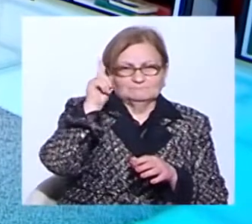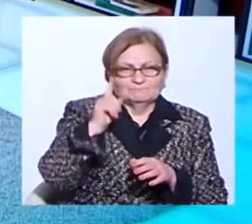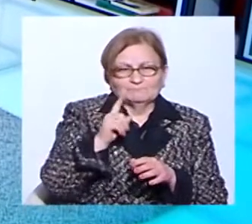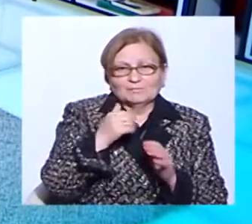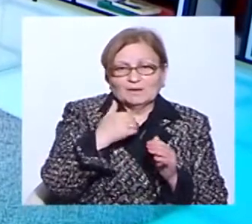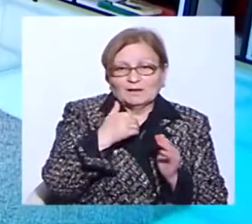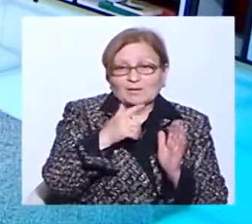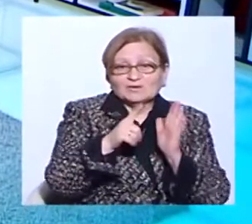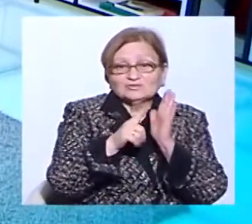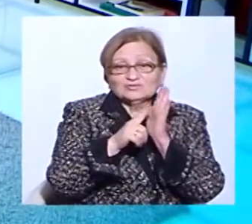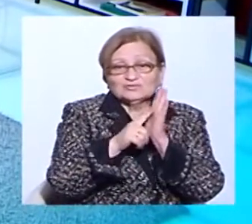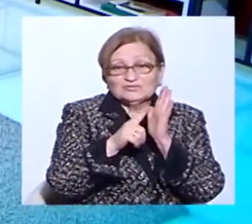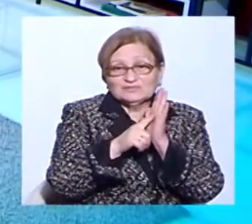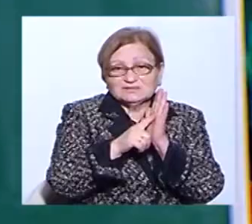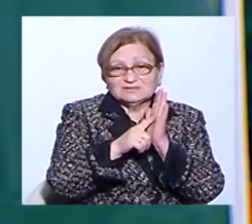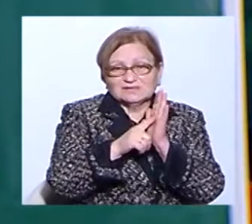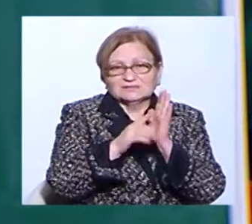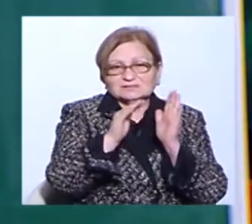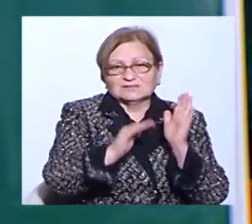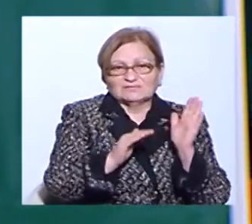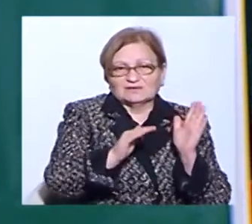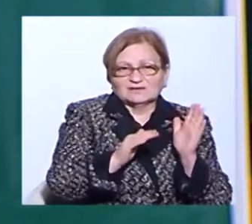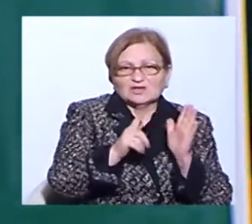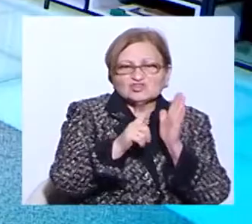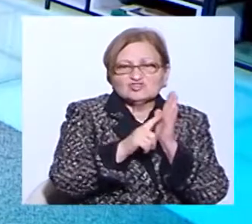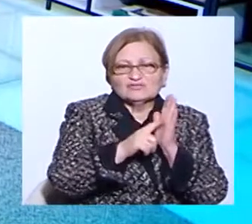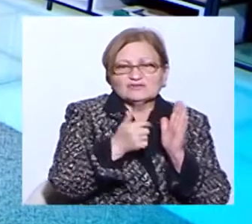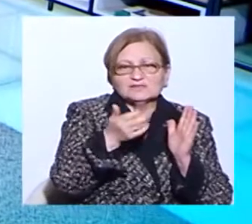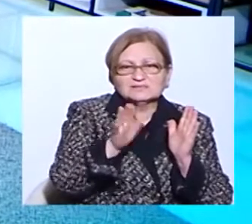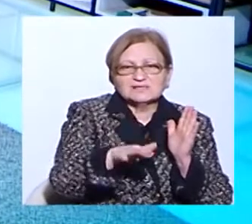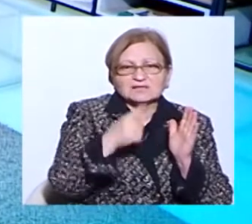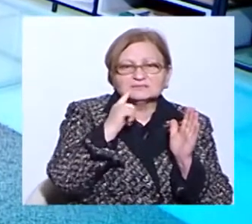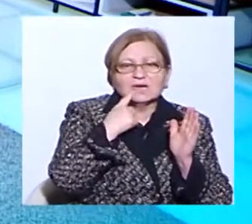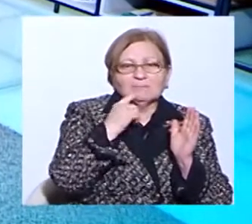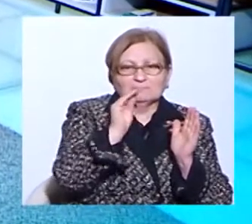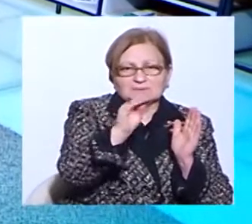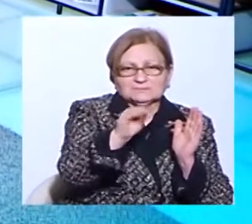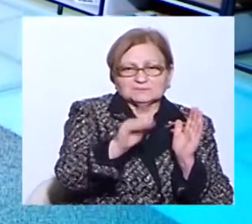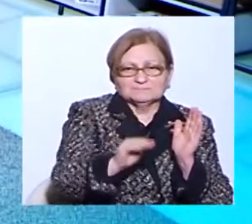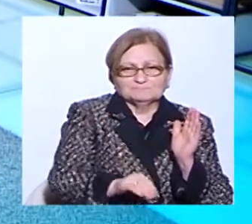მოდი 7-იანის ქვემოთ მე მივაკრავ 7 კამფეთს.